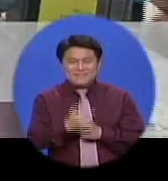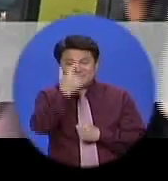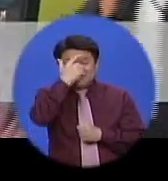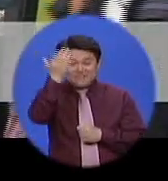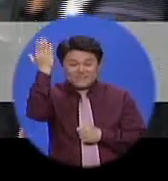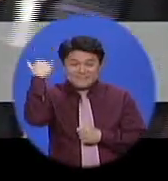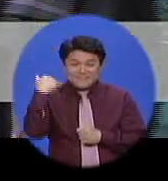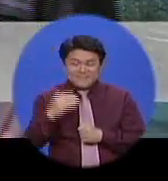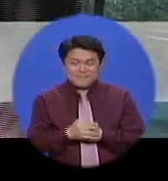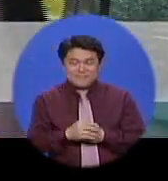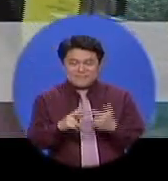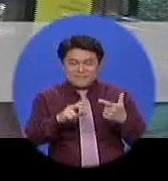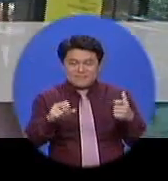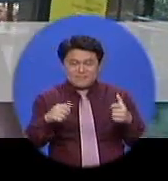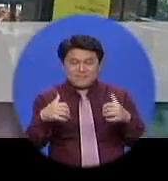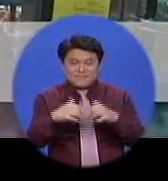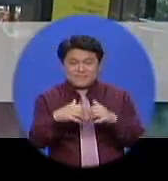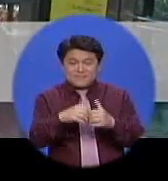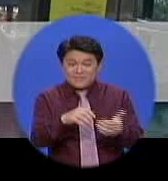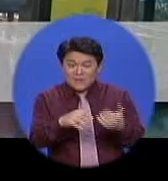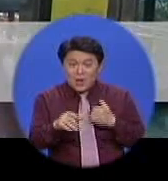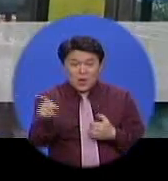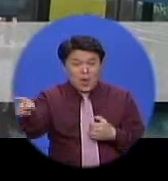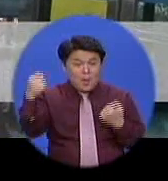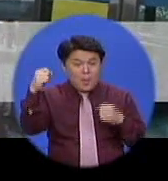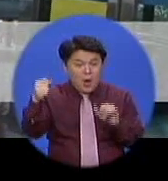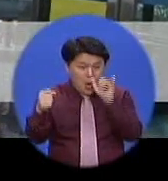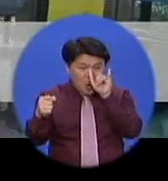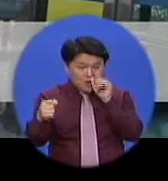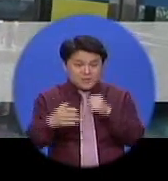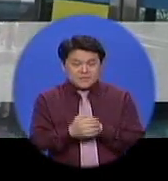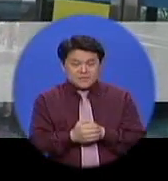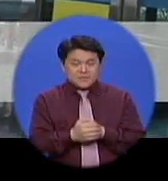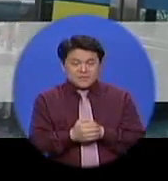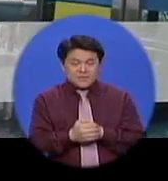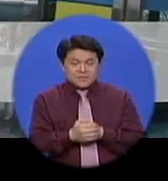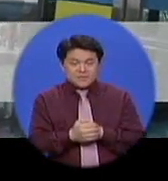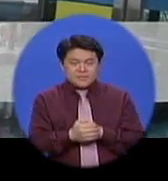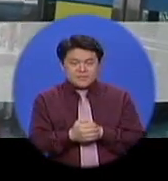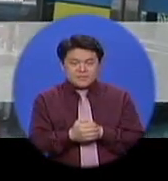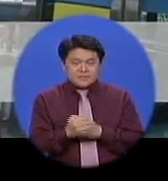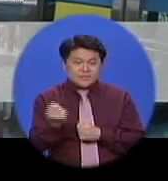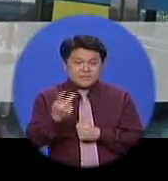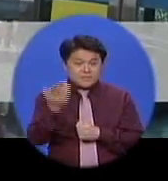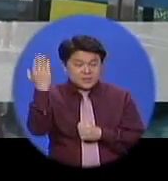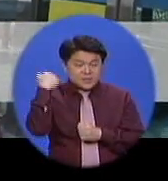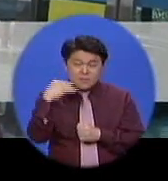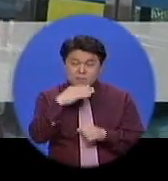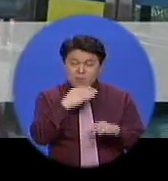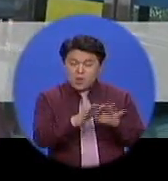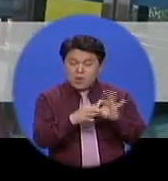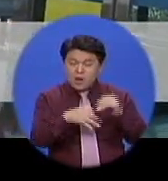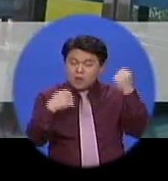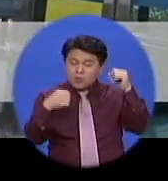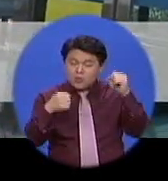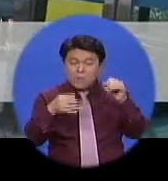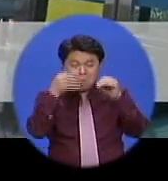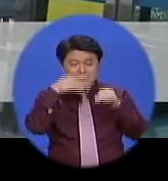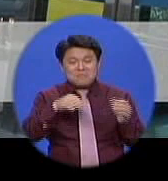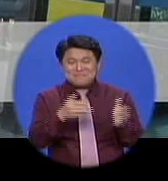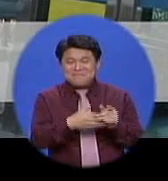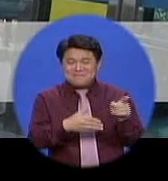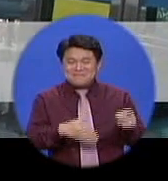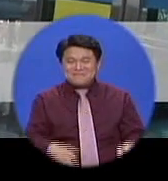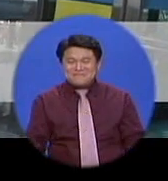왜 유교독란 나기 전에도 왜 했잖아요. 그리고 그 전에도 왜 이 북한 그 얘기를 해가